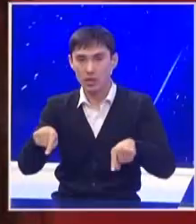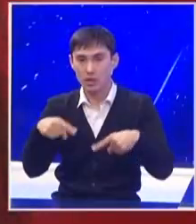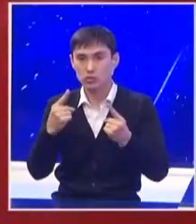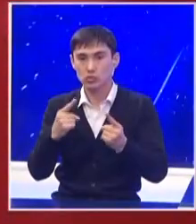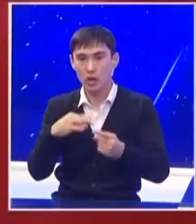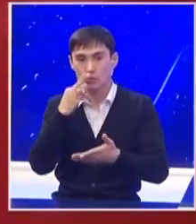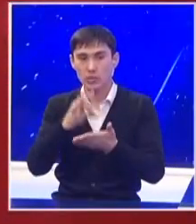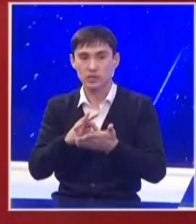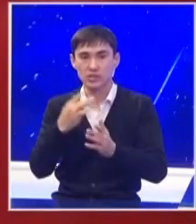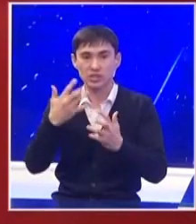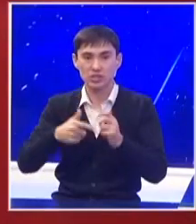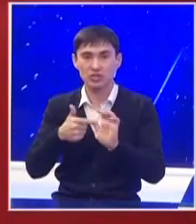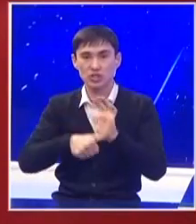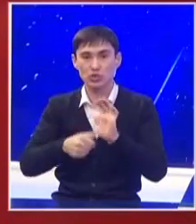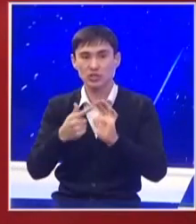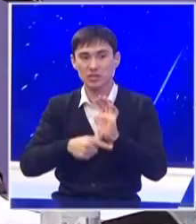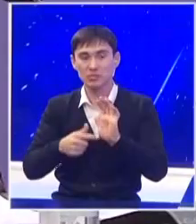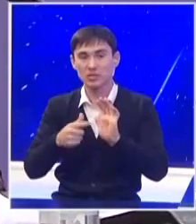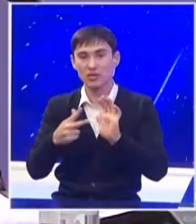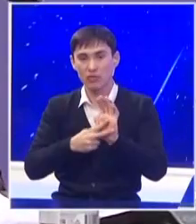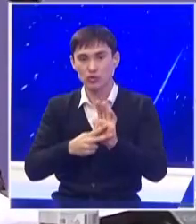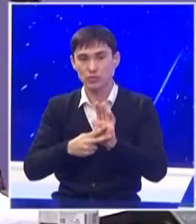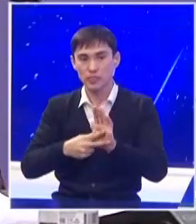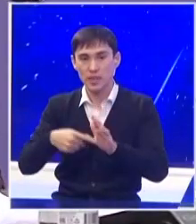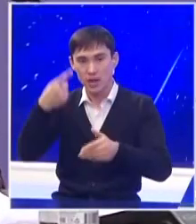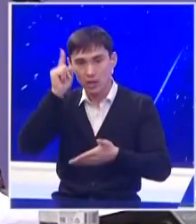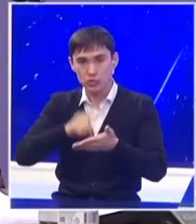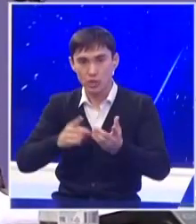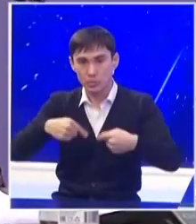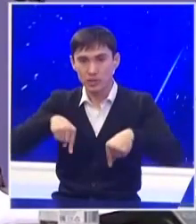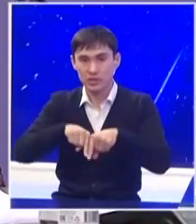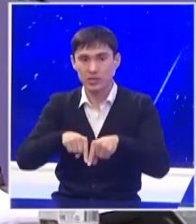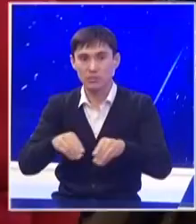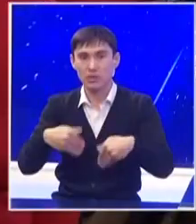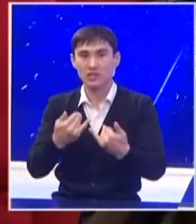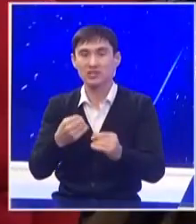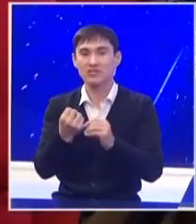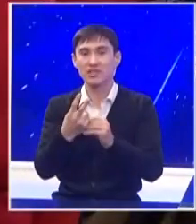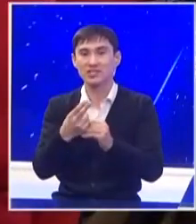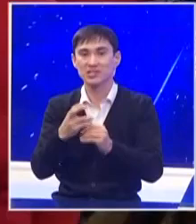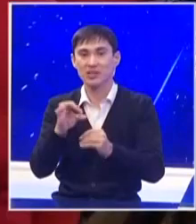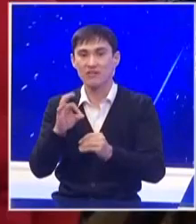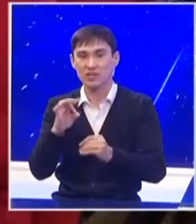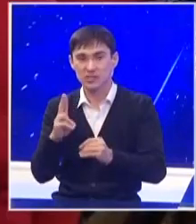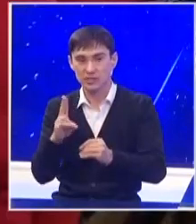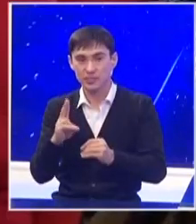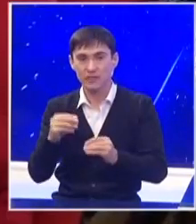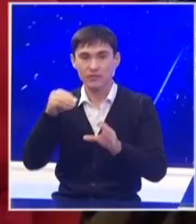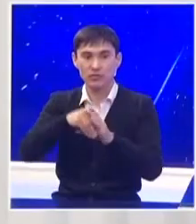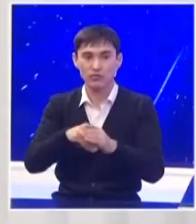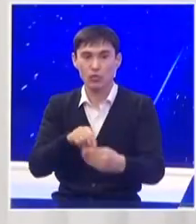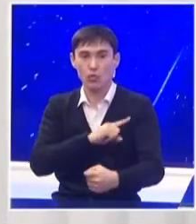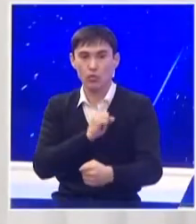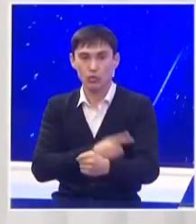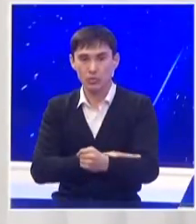что в области насчитывается 678 религиозных объединений, принадлежащих к 12 конфессиям. Они вносят весомый вклад в